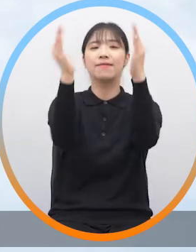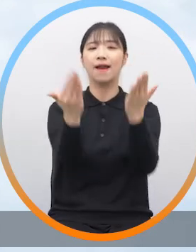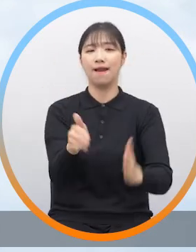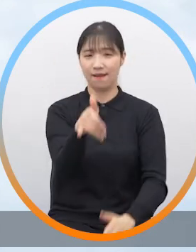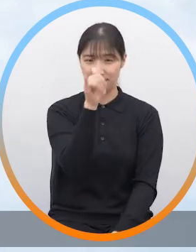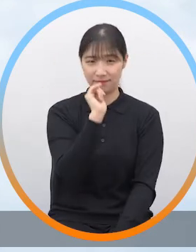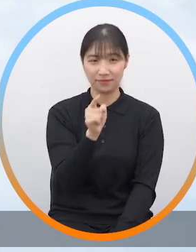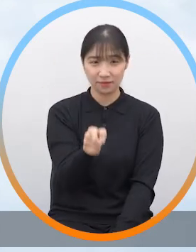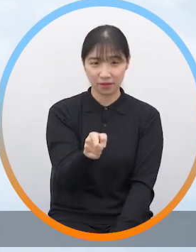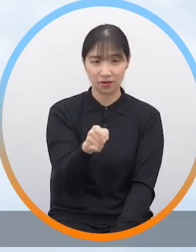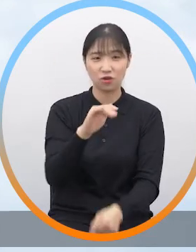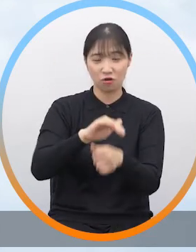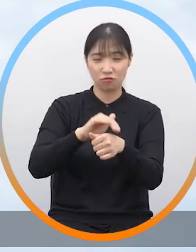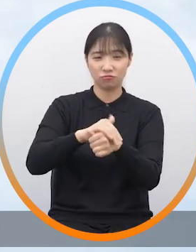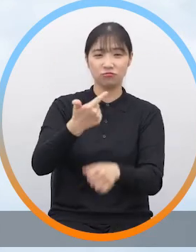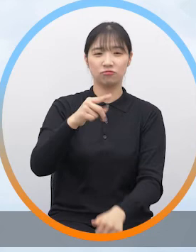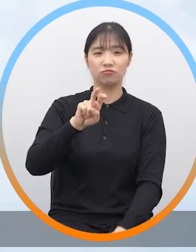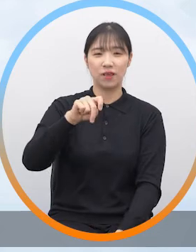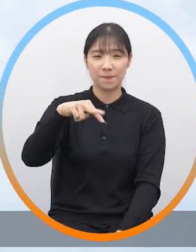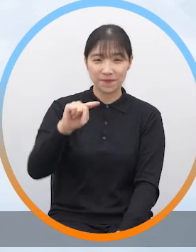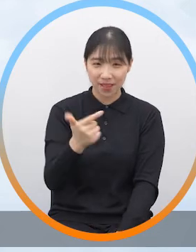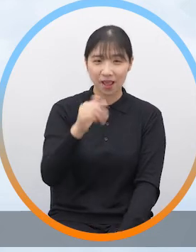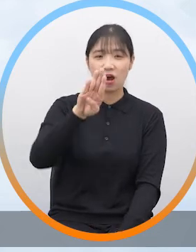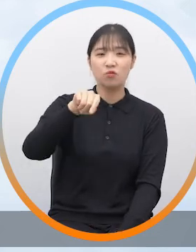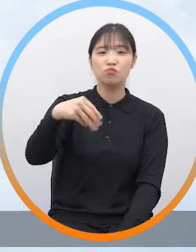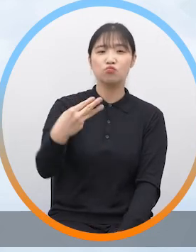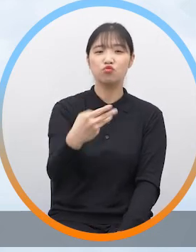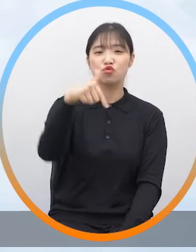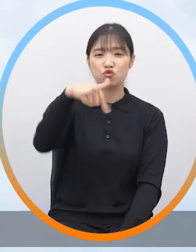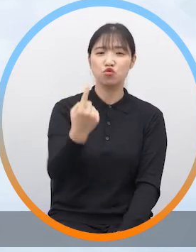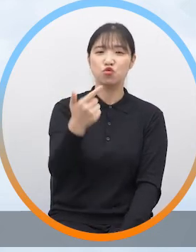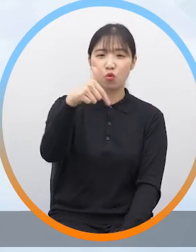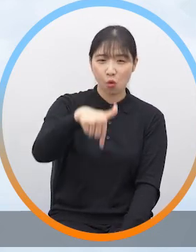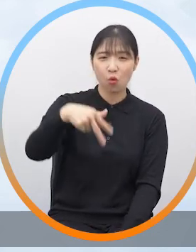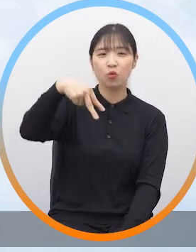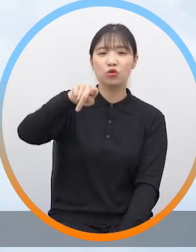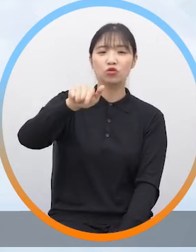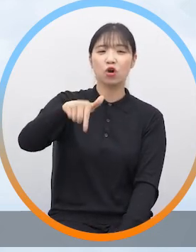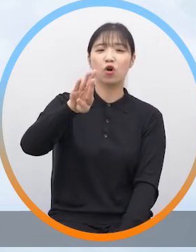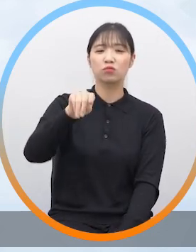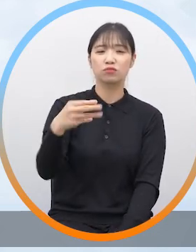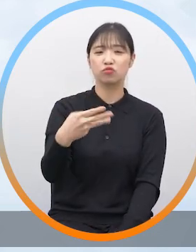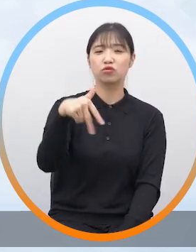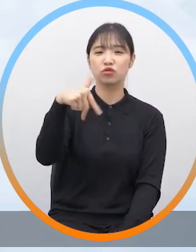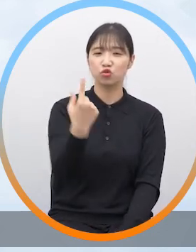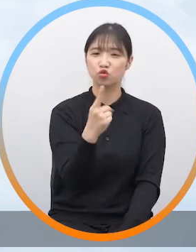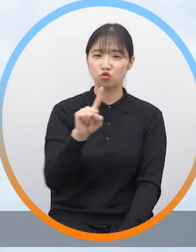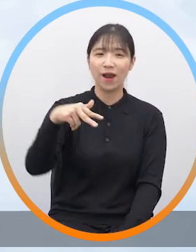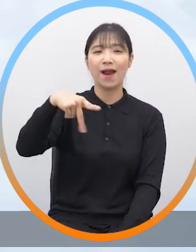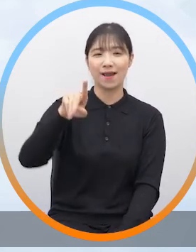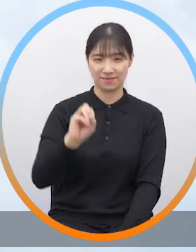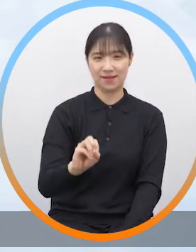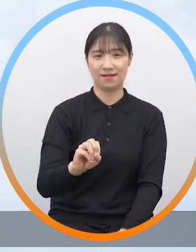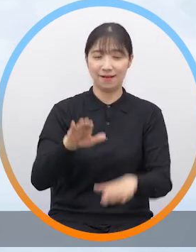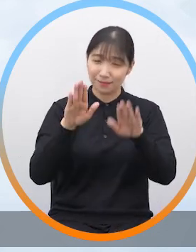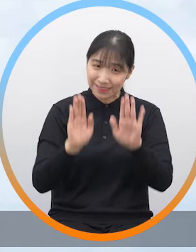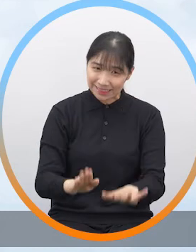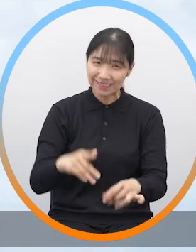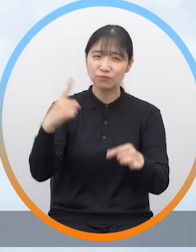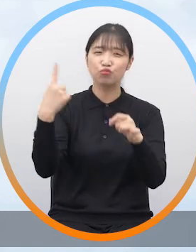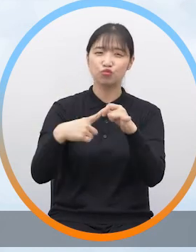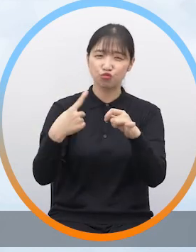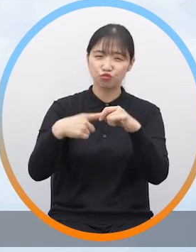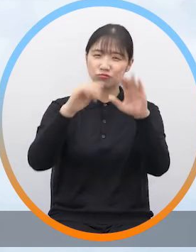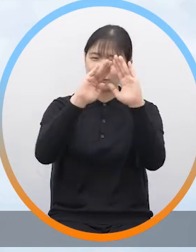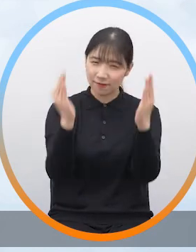있습니다. 경주 남산 불곡 석불 좌상인데요, 이것은 현재